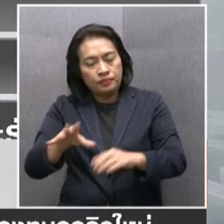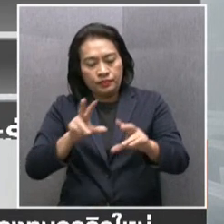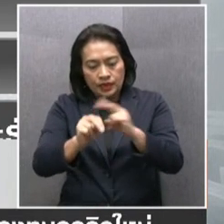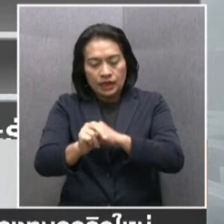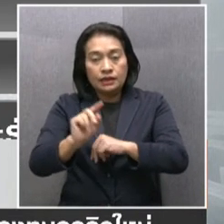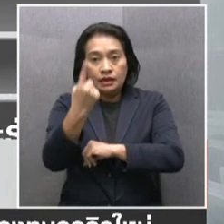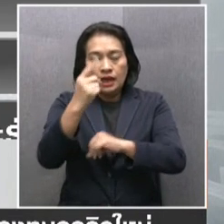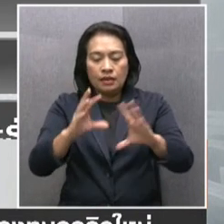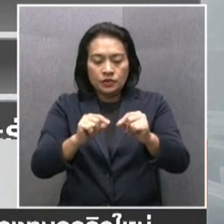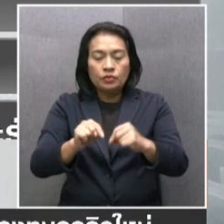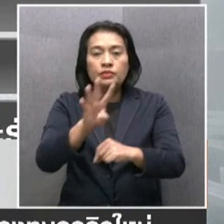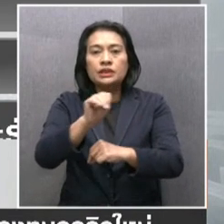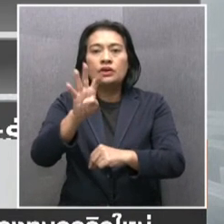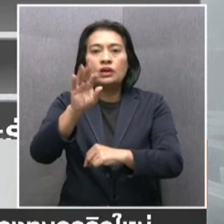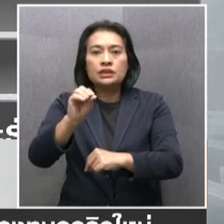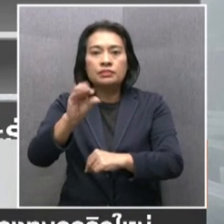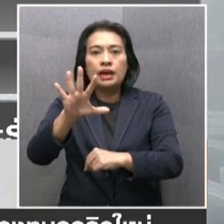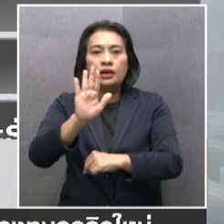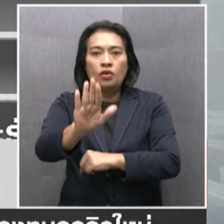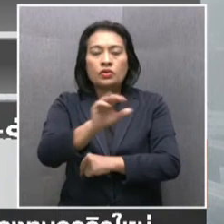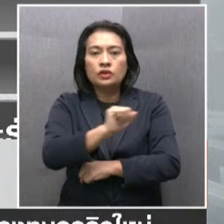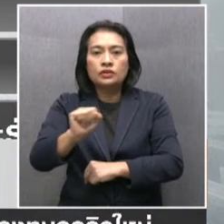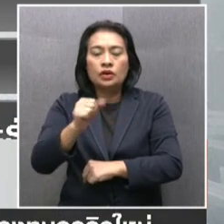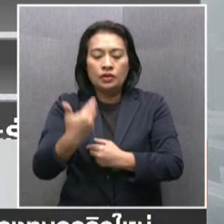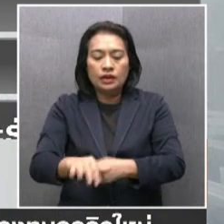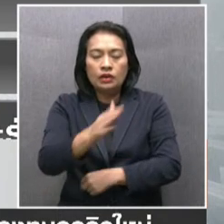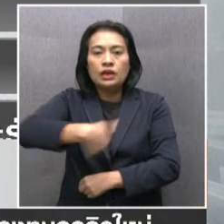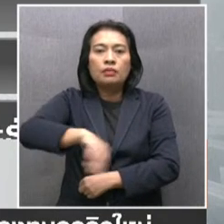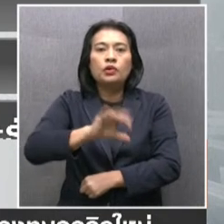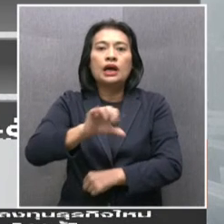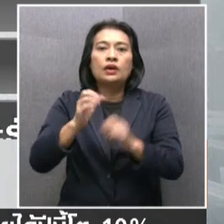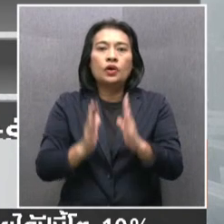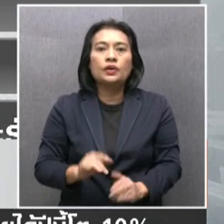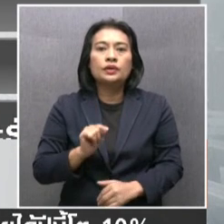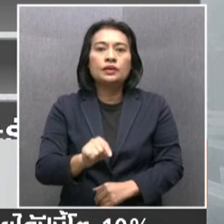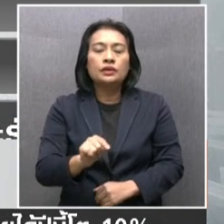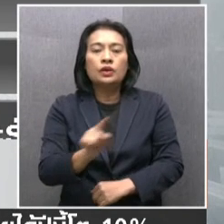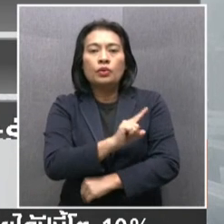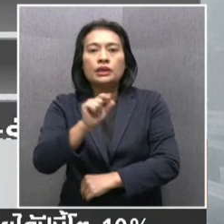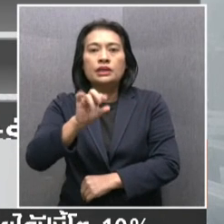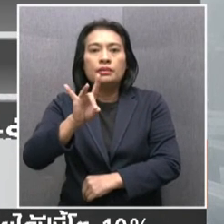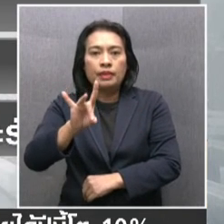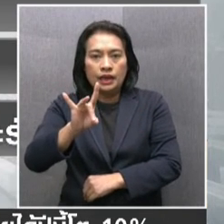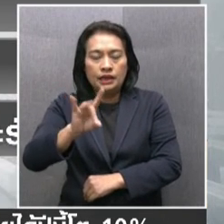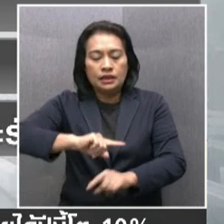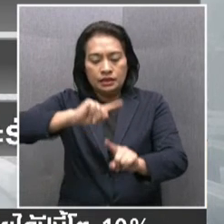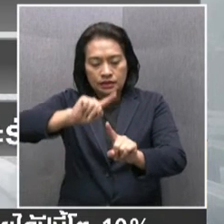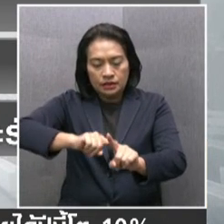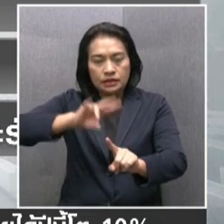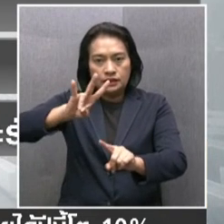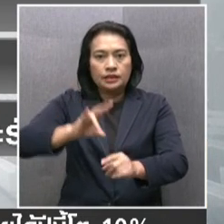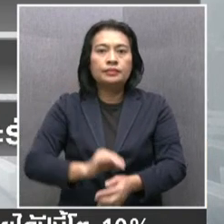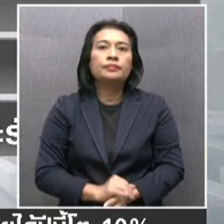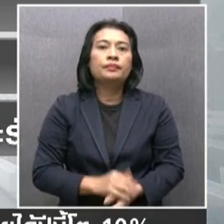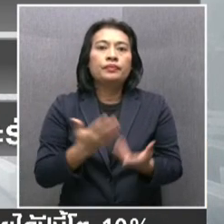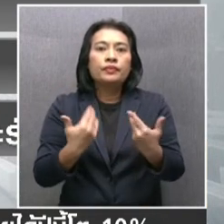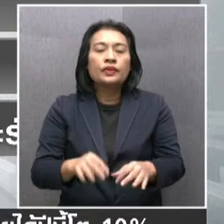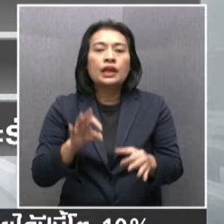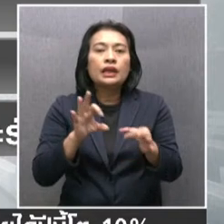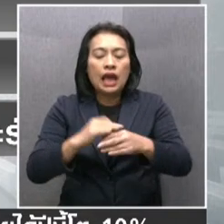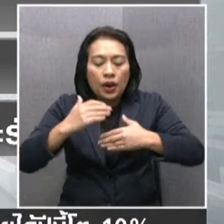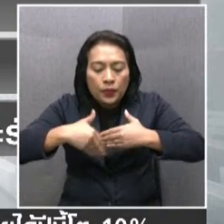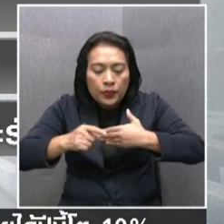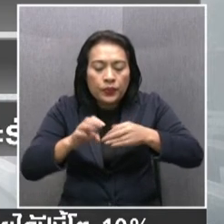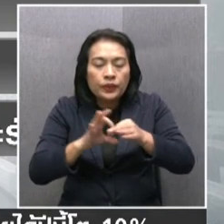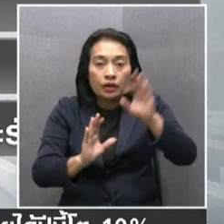ส.475คนจากจำนวนทั้งสิ้น500คนไม่เกินวันที่28กรกฎาคมจากนั้นจะเข้าสู่กระบวน